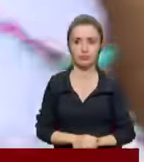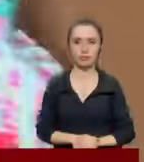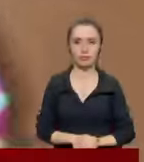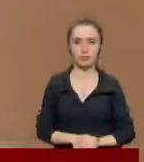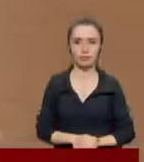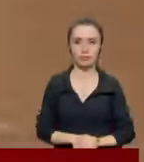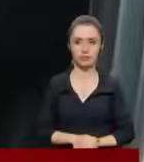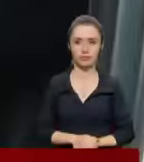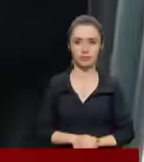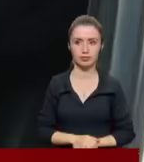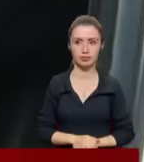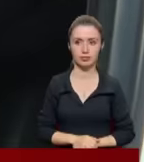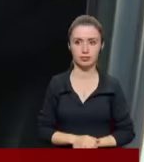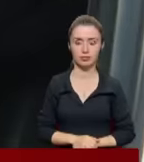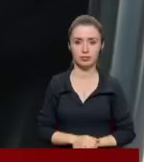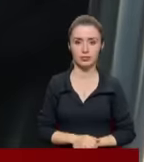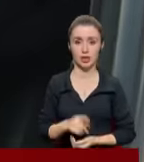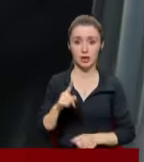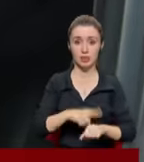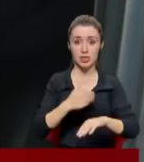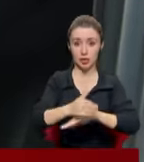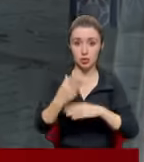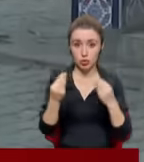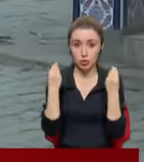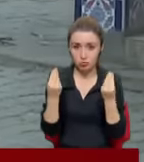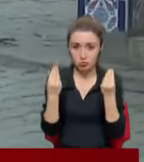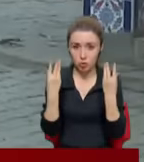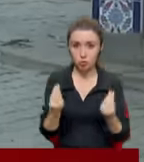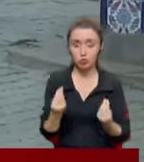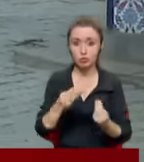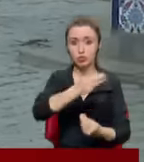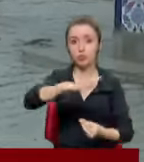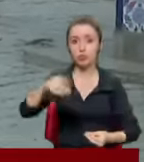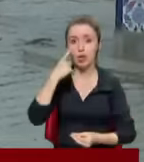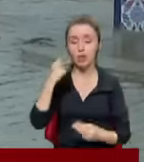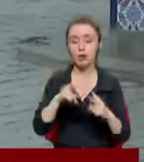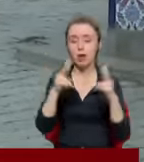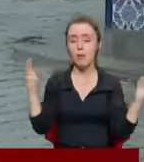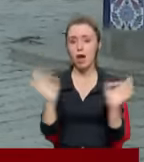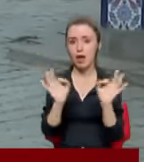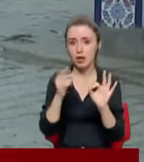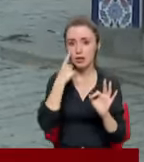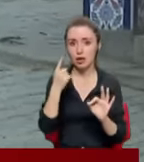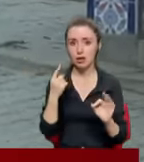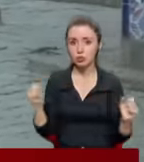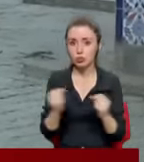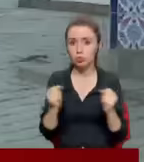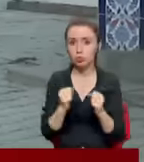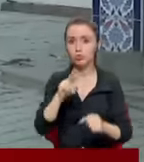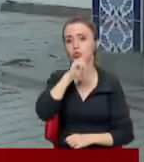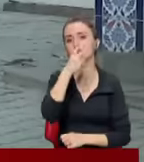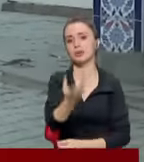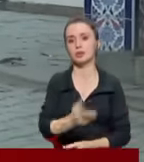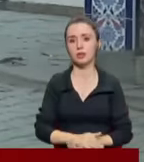kalıyor bir saat geç olsa da güzel olur Daha iyi olur hani çocuklara baksana Sabah sabah bu soğukta yani Yazık